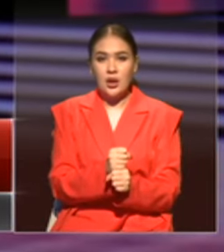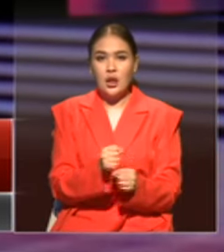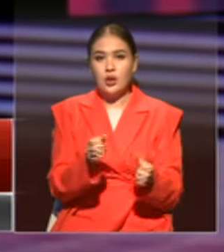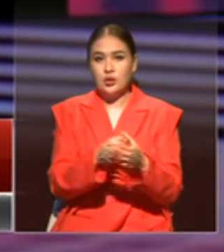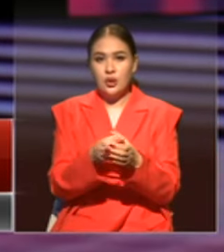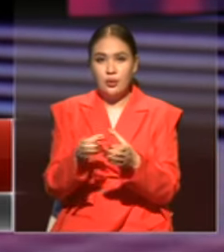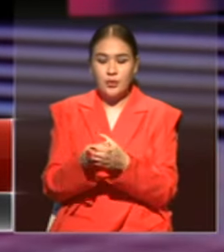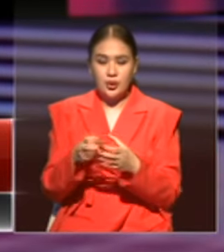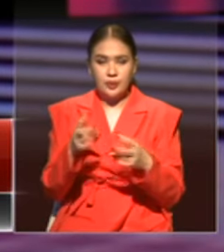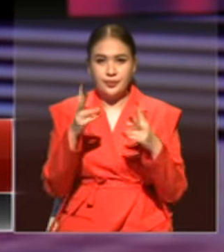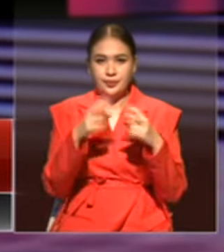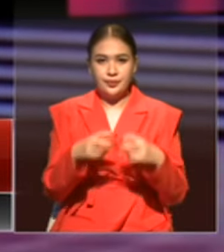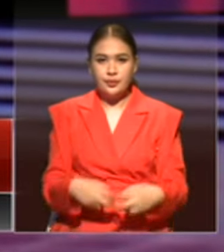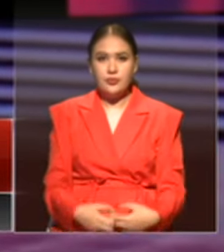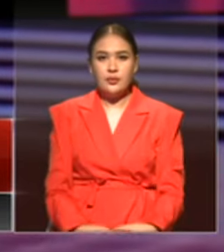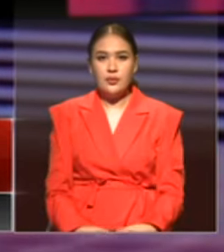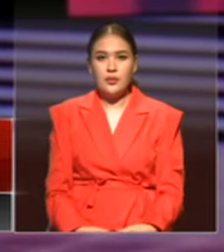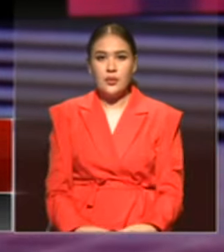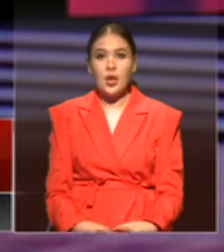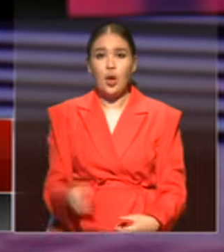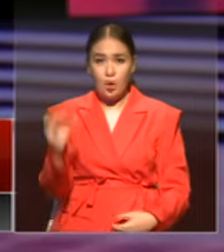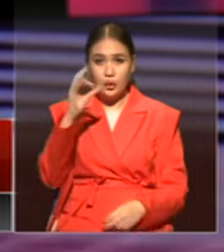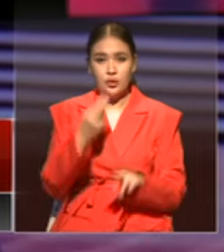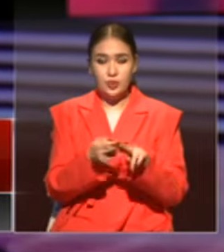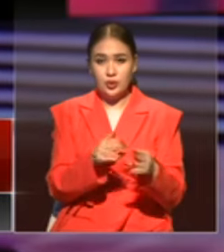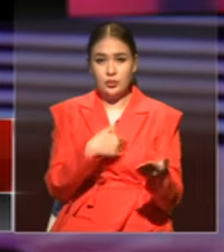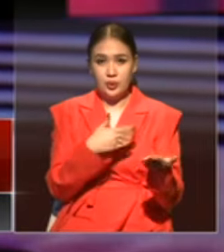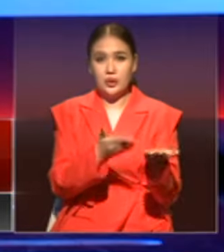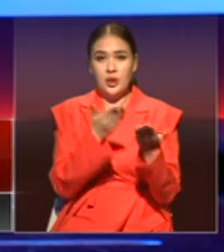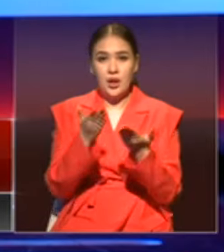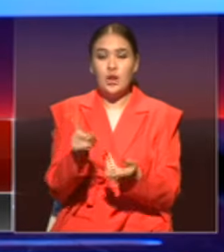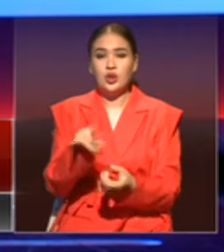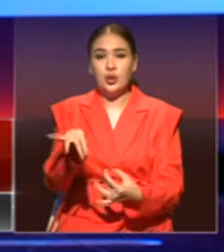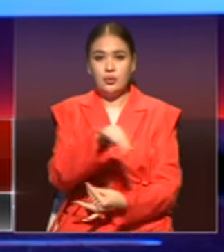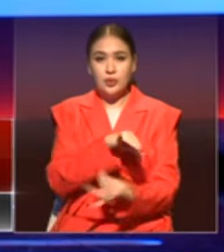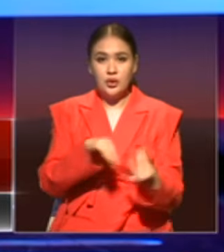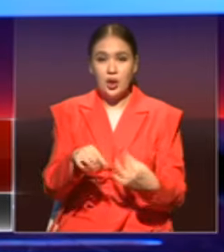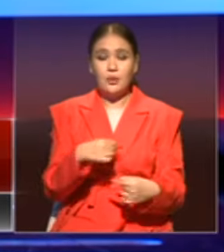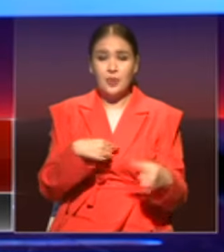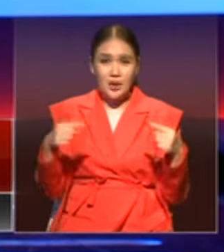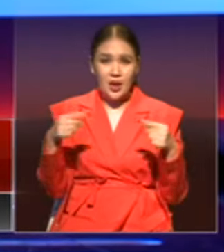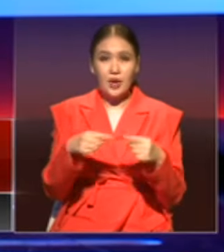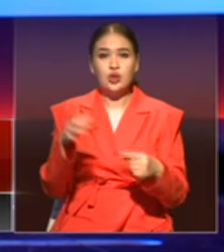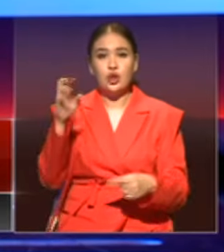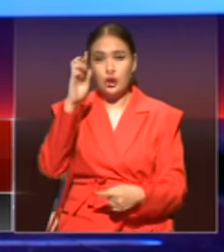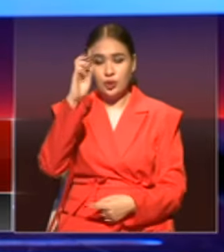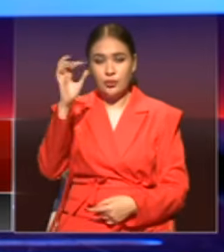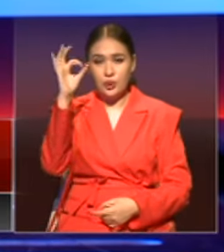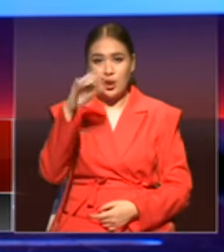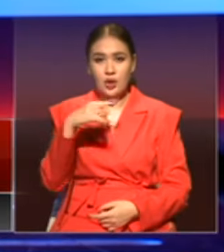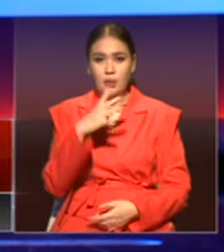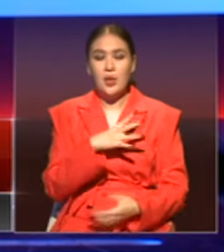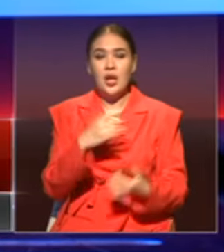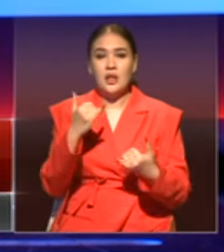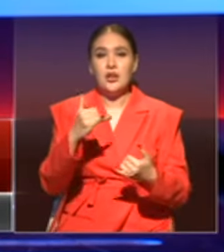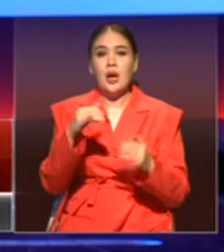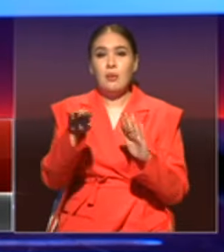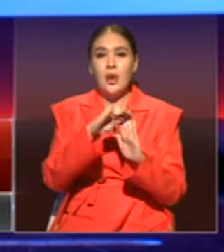деп талқылауға шақырып отырып қойсыздар. Енді осыған тұжырымдама керек, үкіметтен нақты тұжырымдама керек деп тұрмыз ғой. Осыған қазір бағдарлама